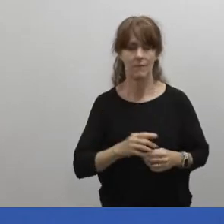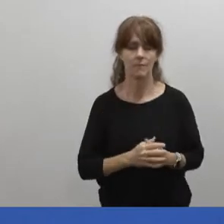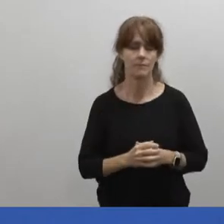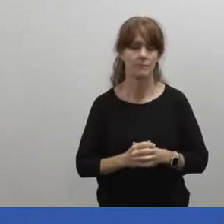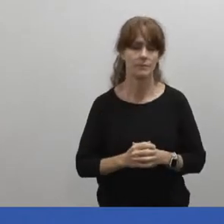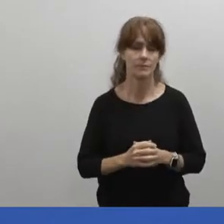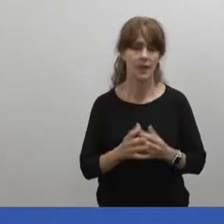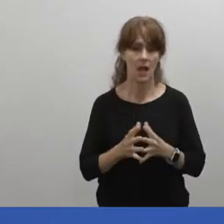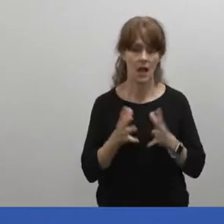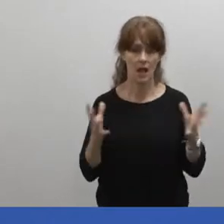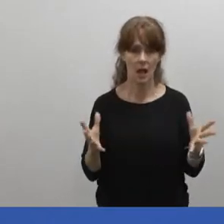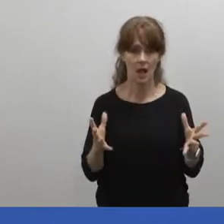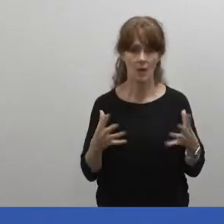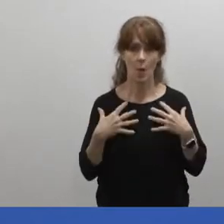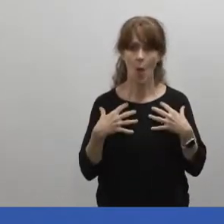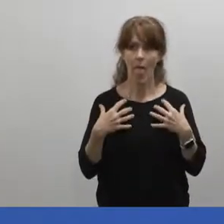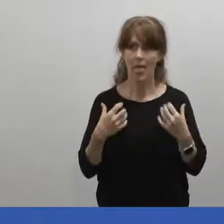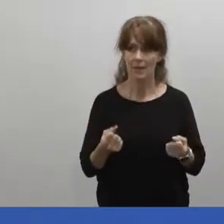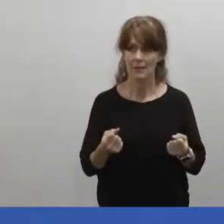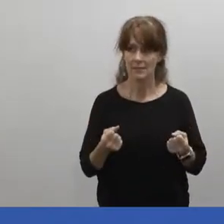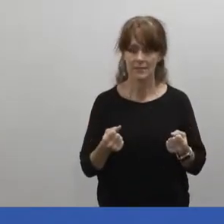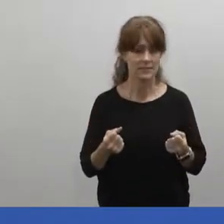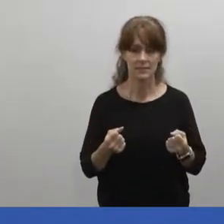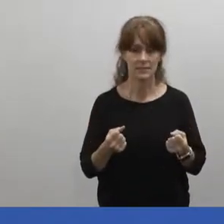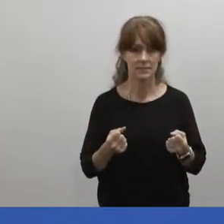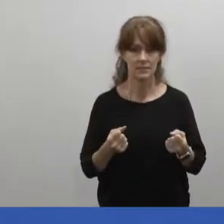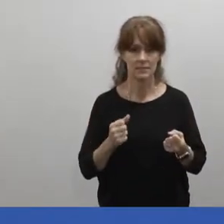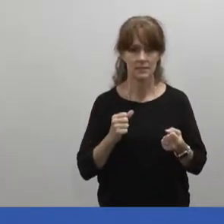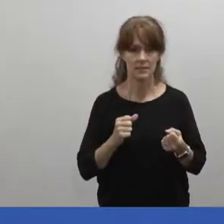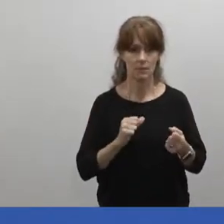cắt cả rin sâu con ông